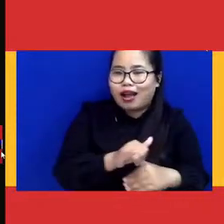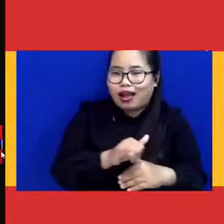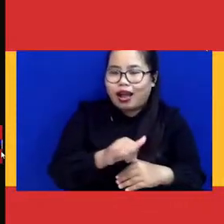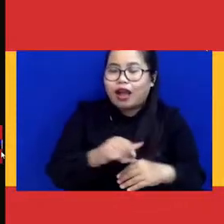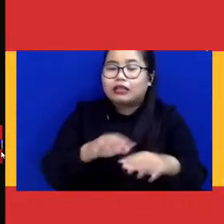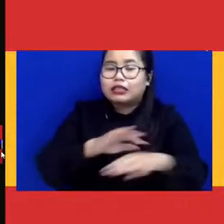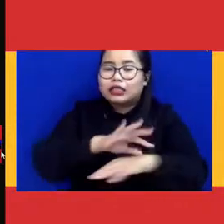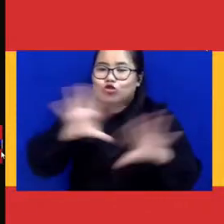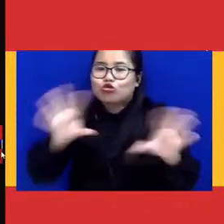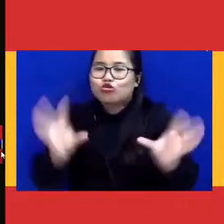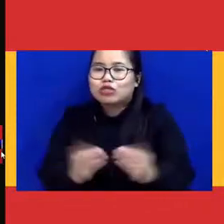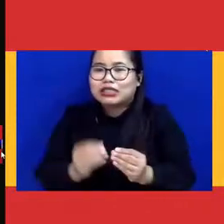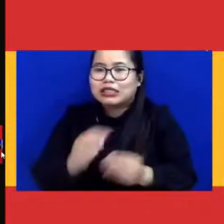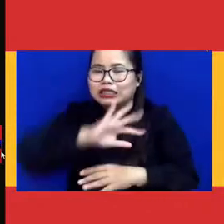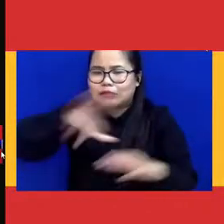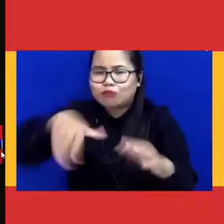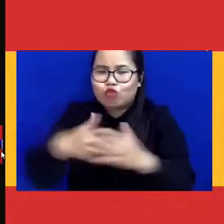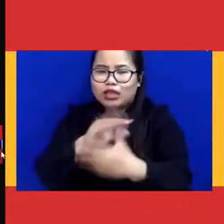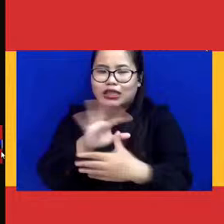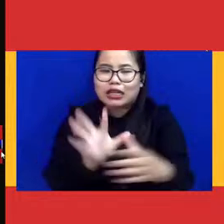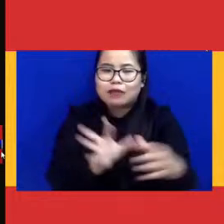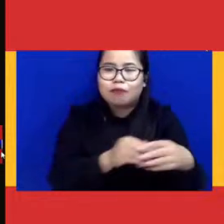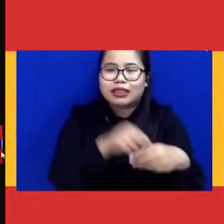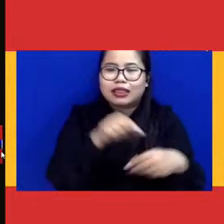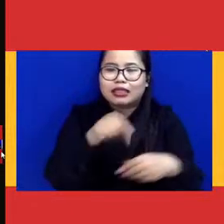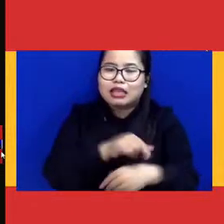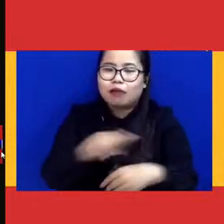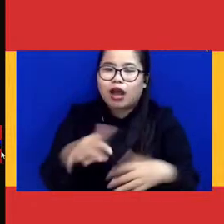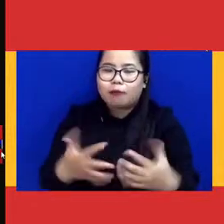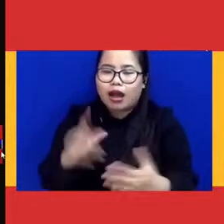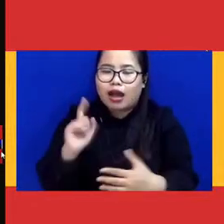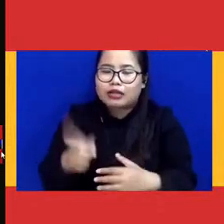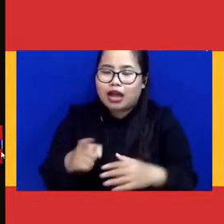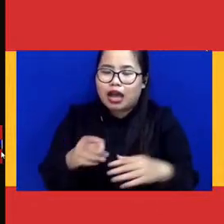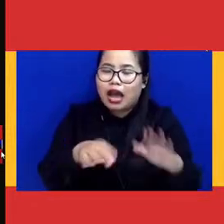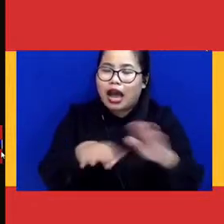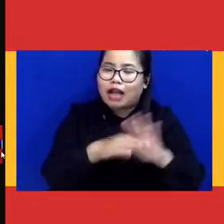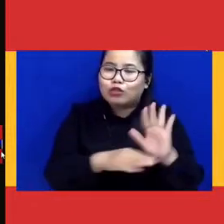terlibat, dan ada aturan hukumnya. Itu, jadi